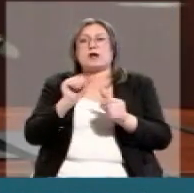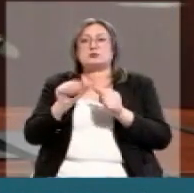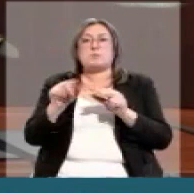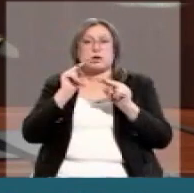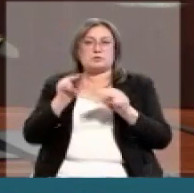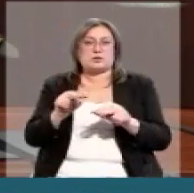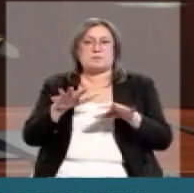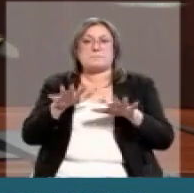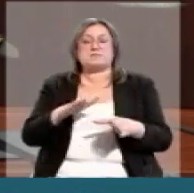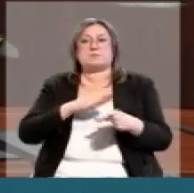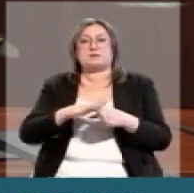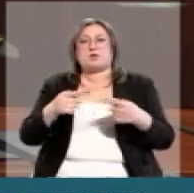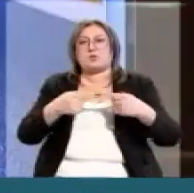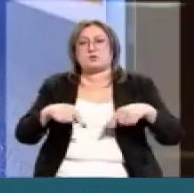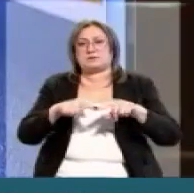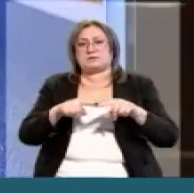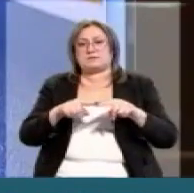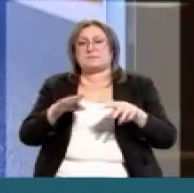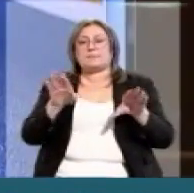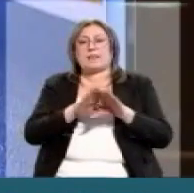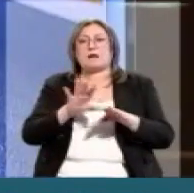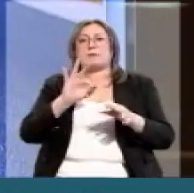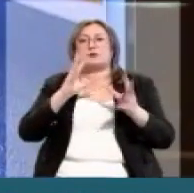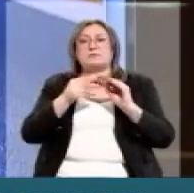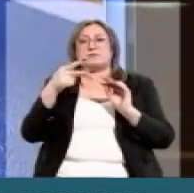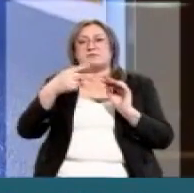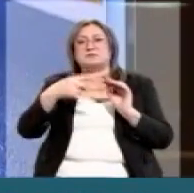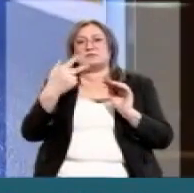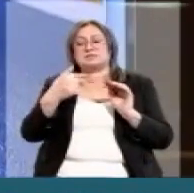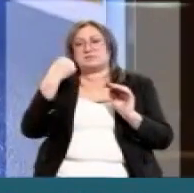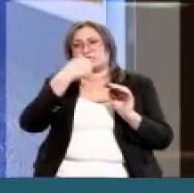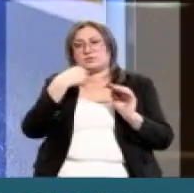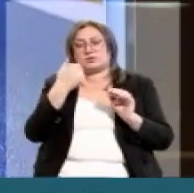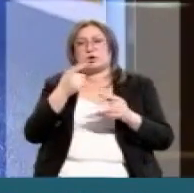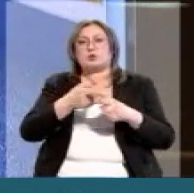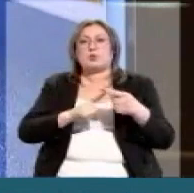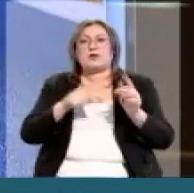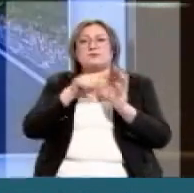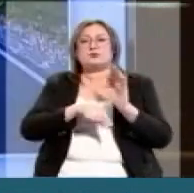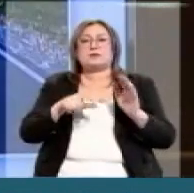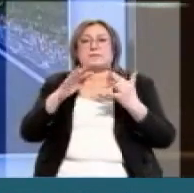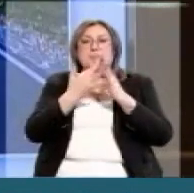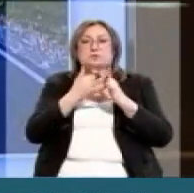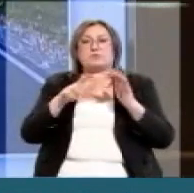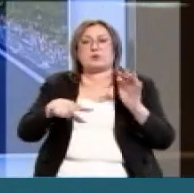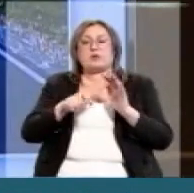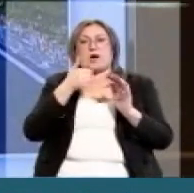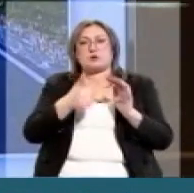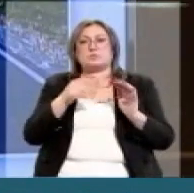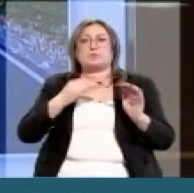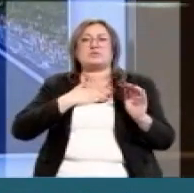особом контроле местных исполнительных органов. Так, по итогам 2023 года доля внутрипоселковых дорог в хорошем